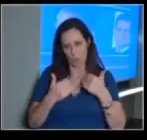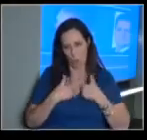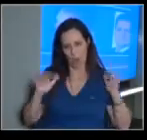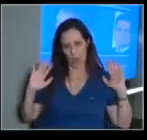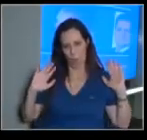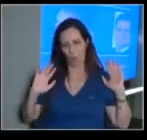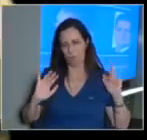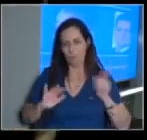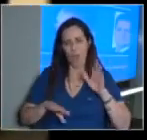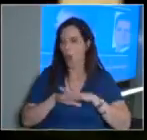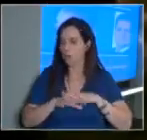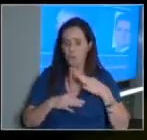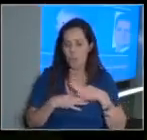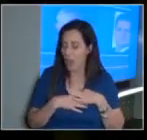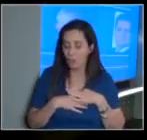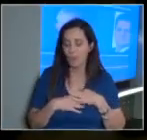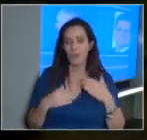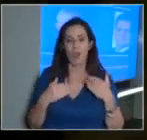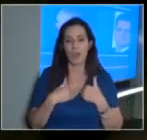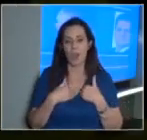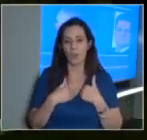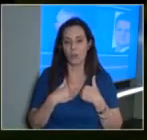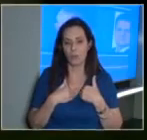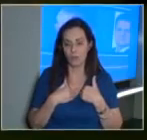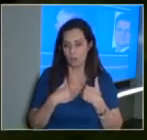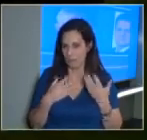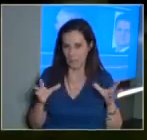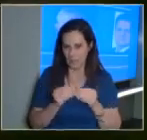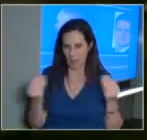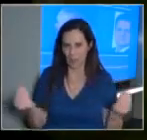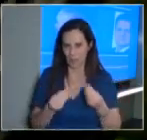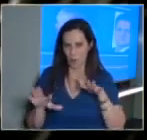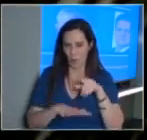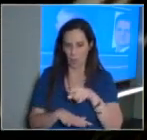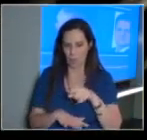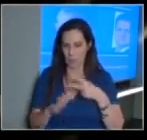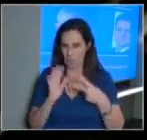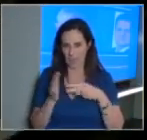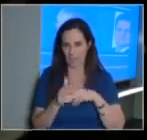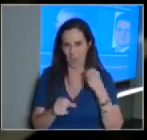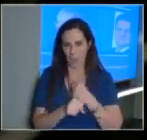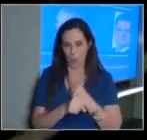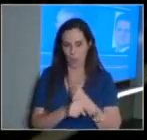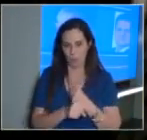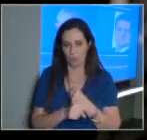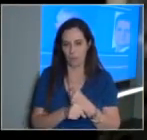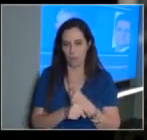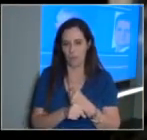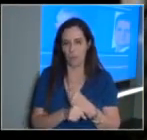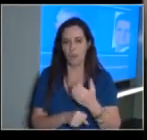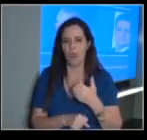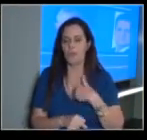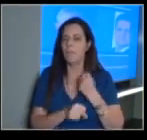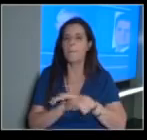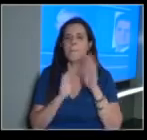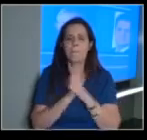של כחול לבן, זה לא התפקיד שלנו. אנחנו, בטח אל מול הדברים שהקואליציה הזאת מתכננת או מתגבשת סביבם, אנחנו